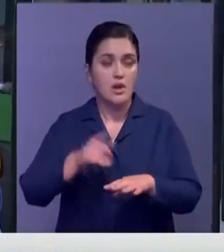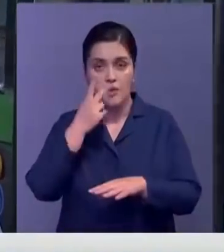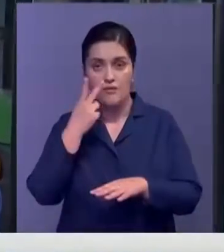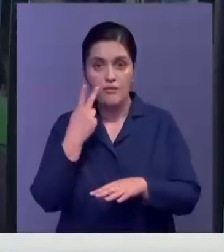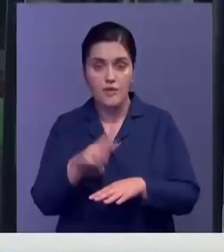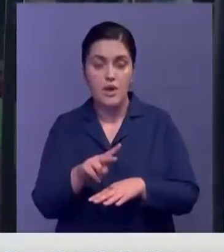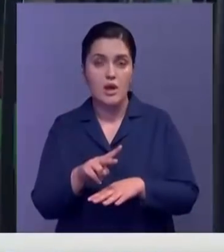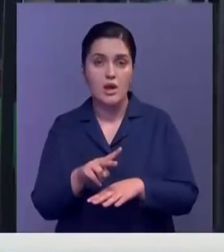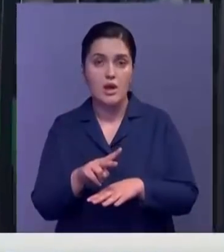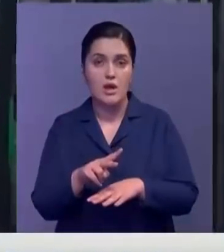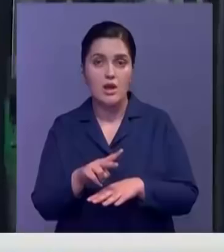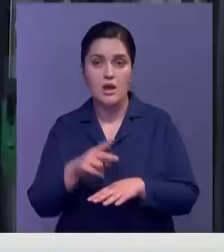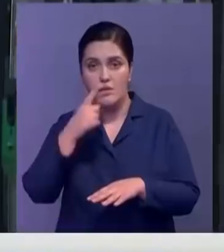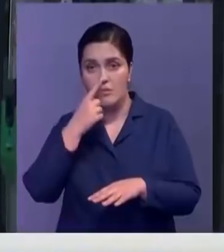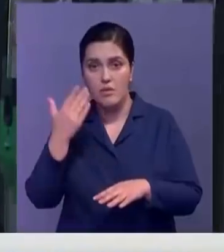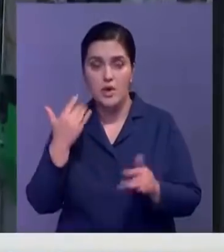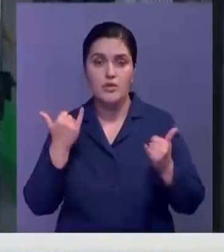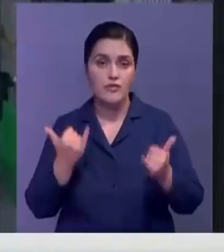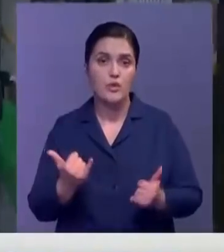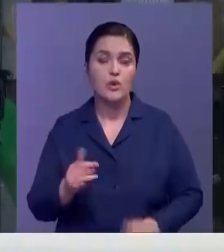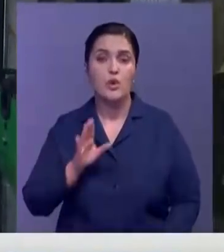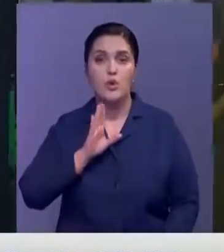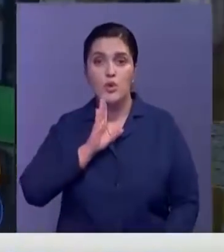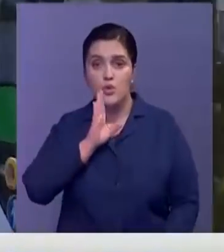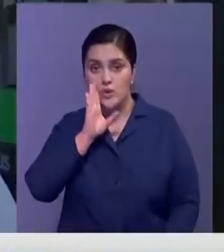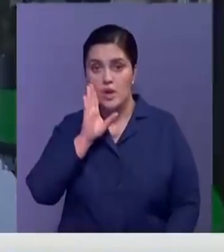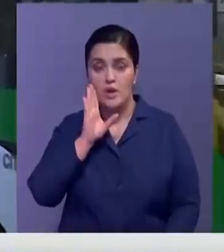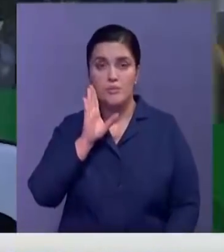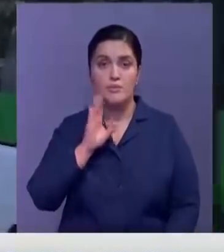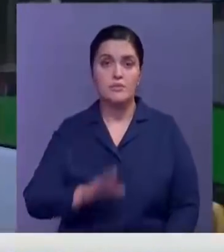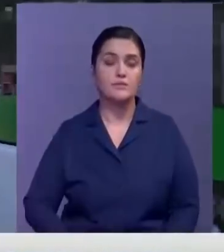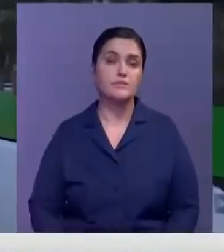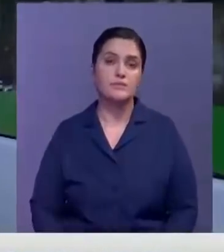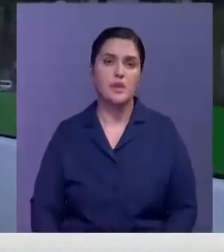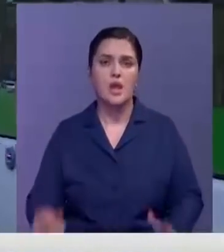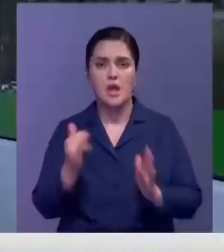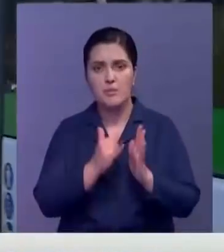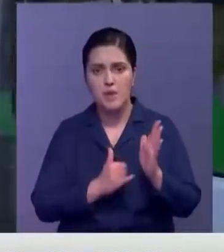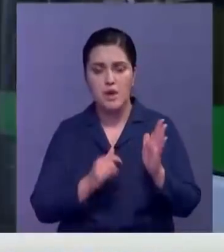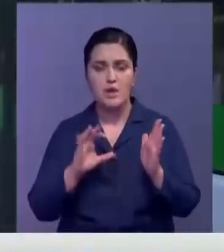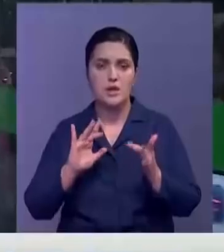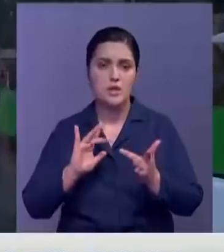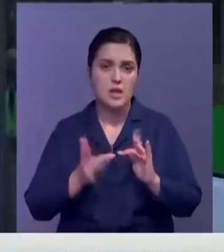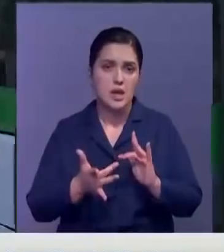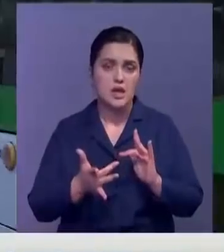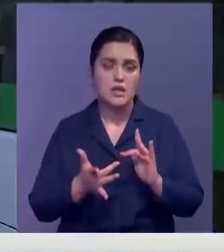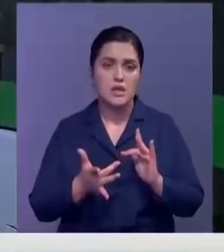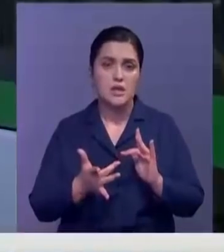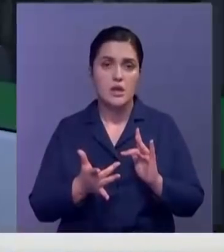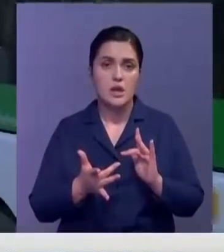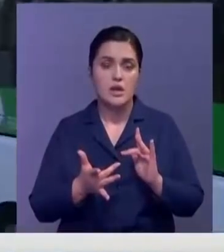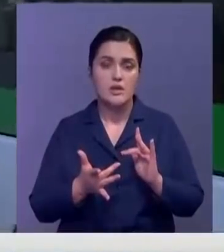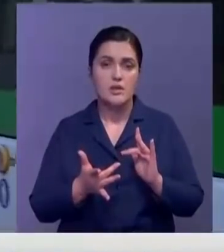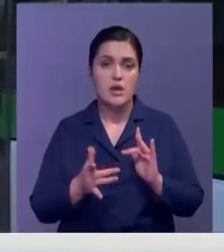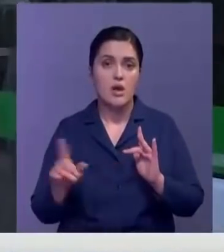утром. И как раз таки комментаторы в социальных сетях писали под постами с этим видео о том, что о какой социальной